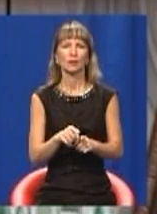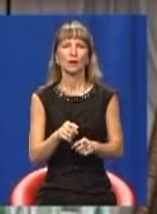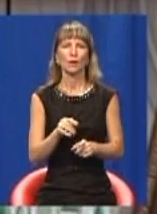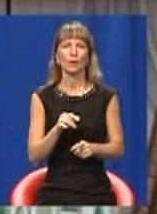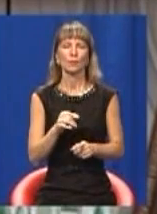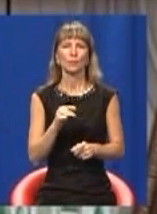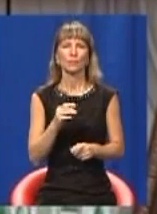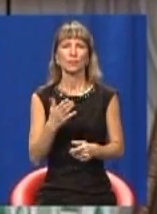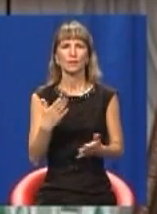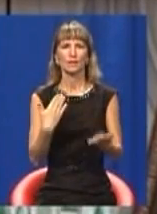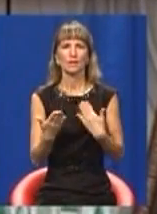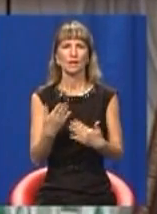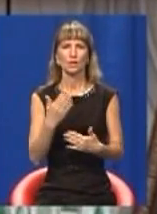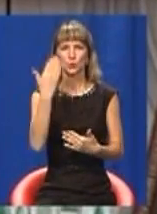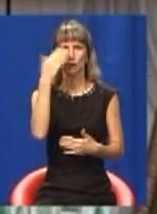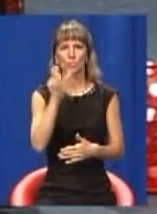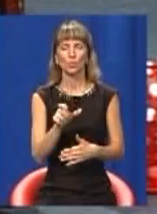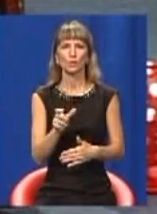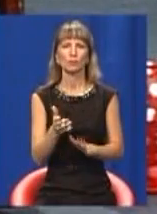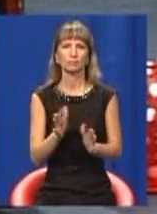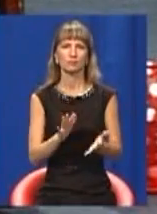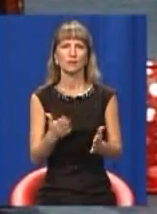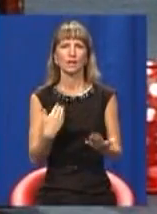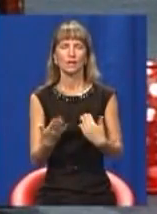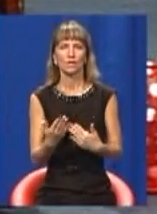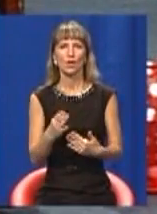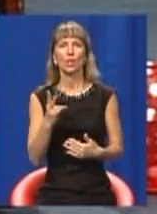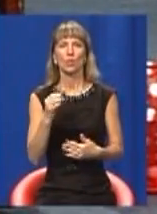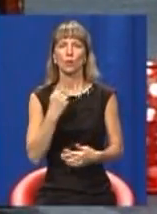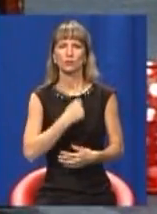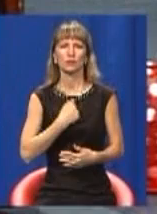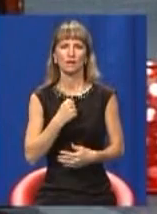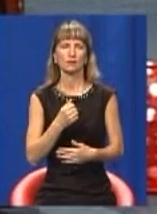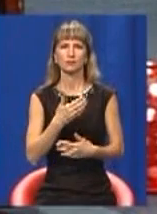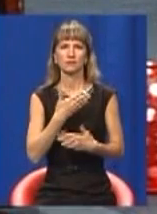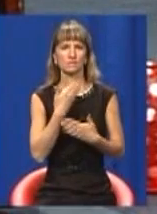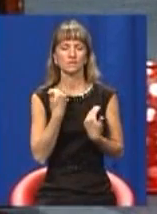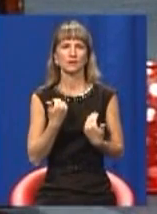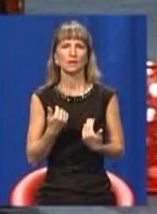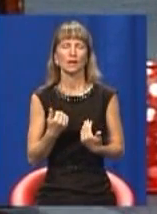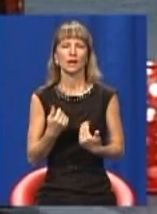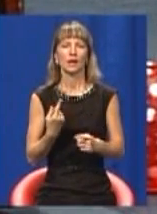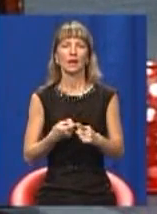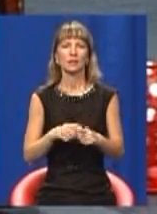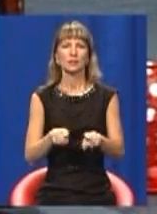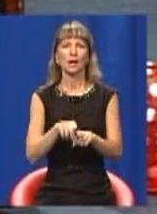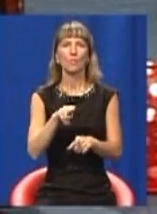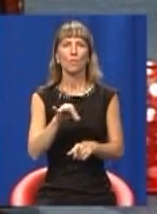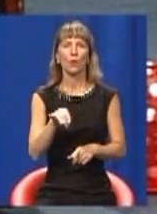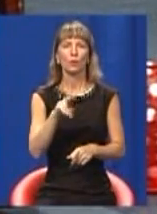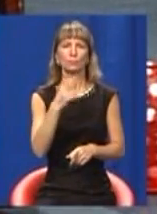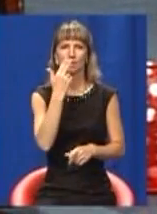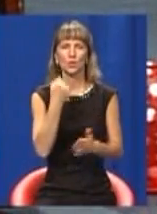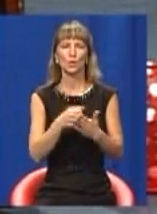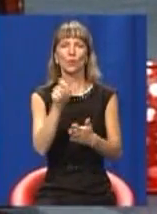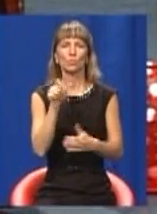посторонних, но и агрессивно к ним тоже не относятся. Да, насправді валенсійський ратер, він саме такий. От така порода, яка може звикати до